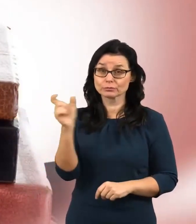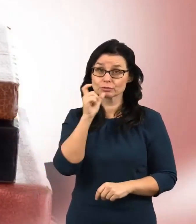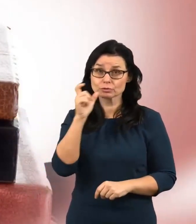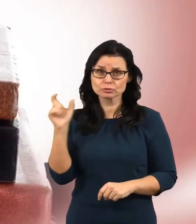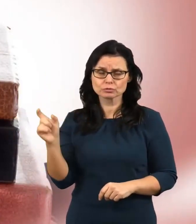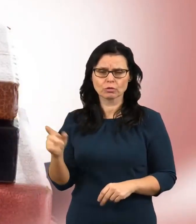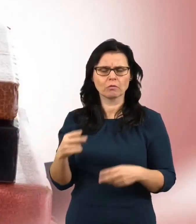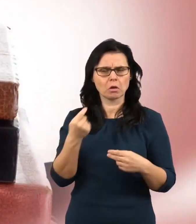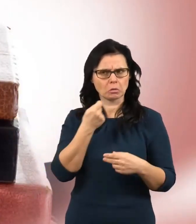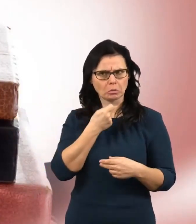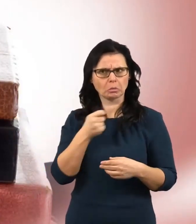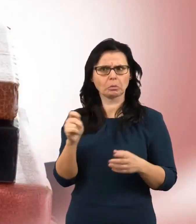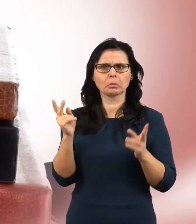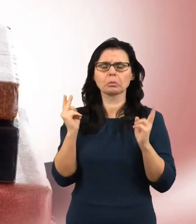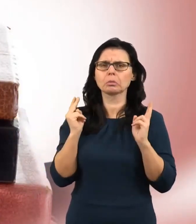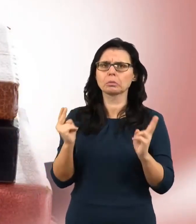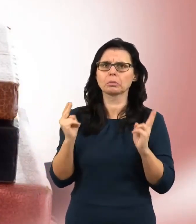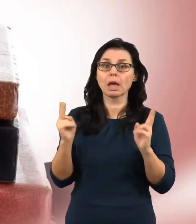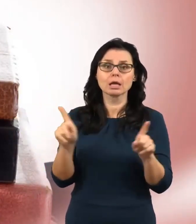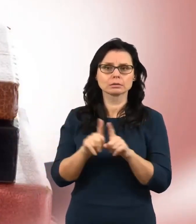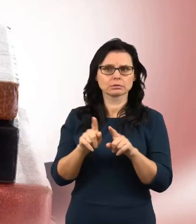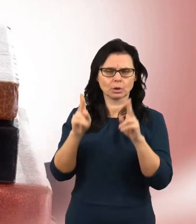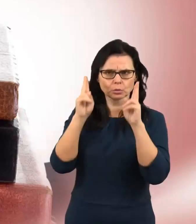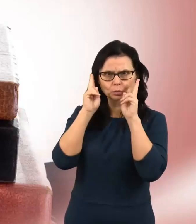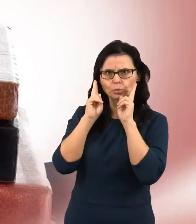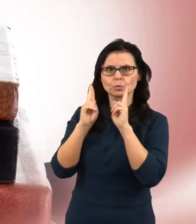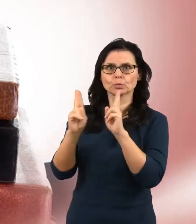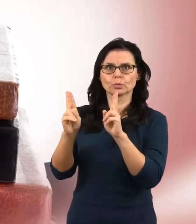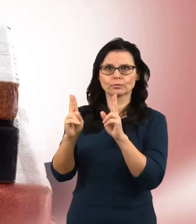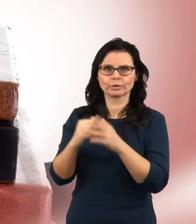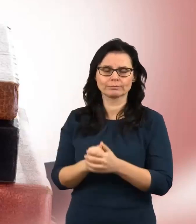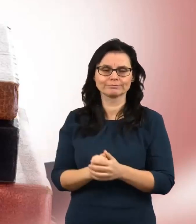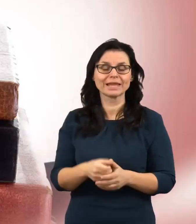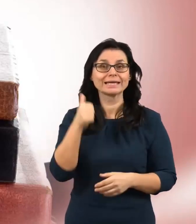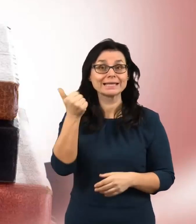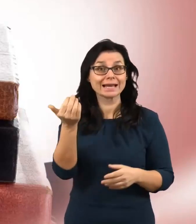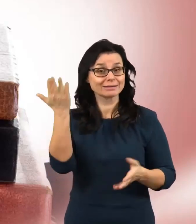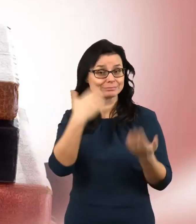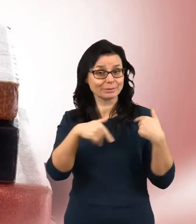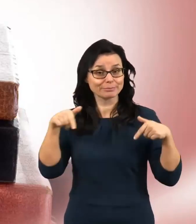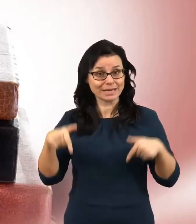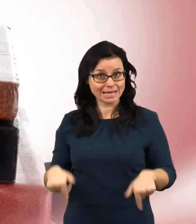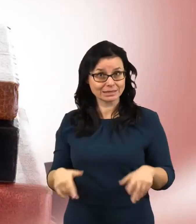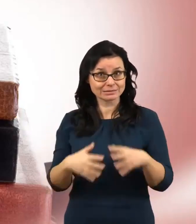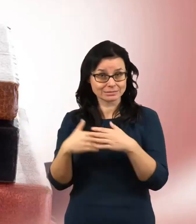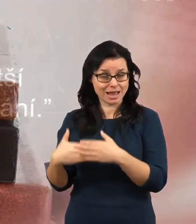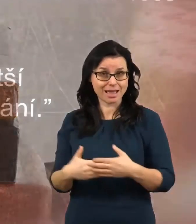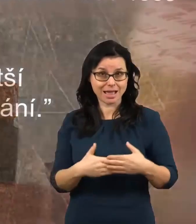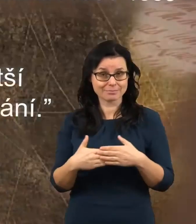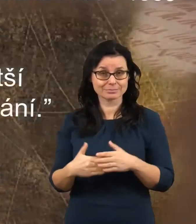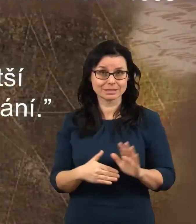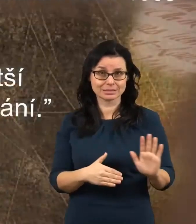váhu a důvěryhodnost. Jeden z prezidentů amerických dokonce